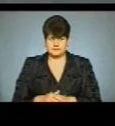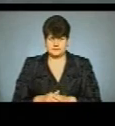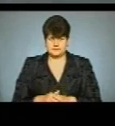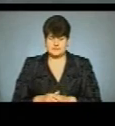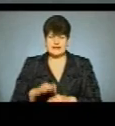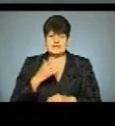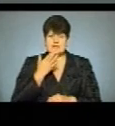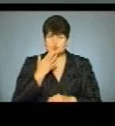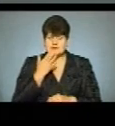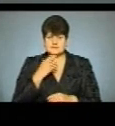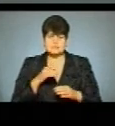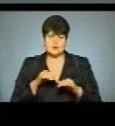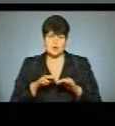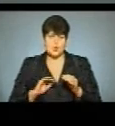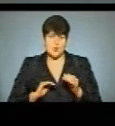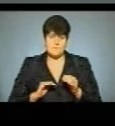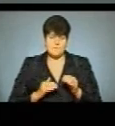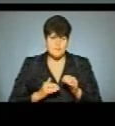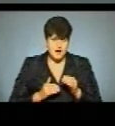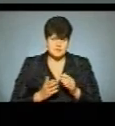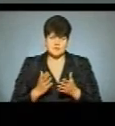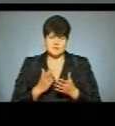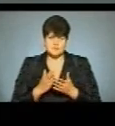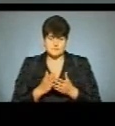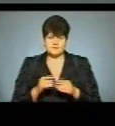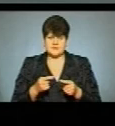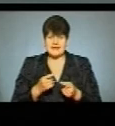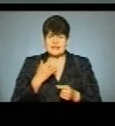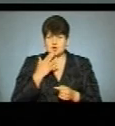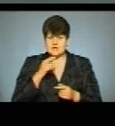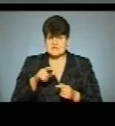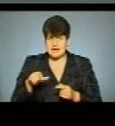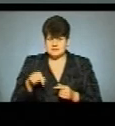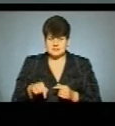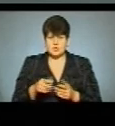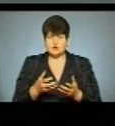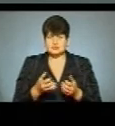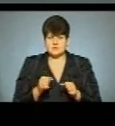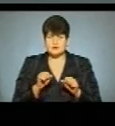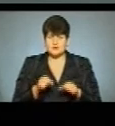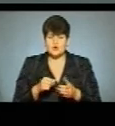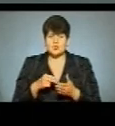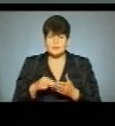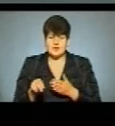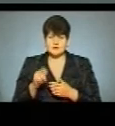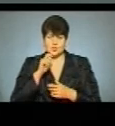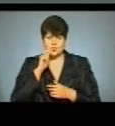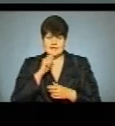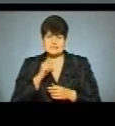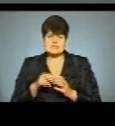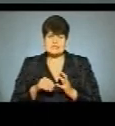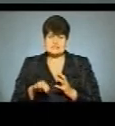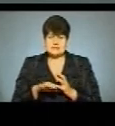Іноземці та компанії, яких мають серед засновників іноземців, отримують право купувати українські землі,